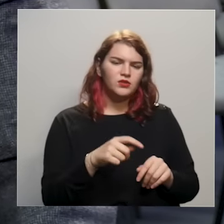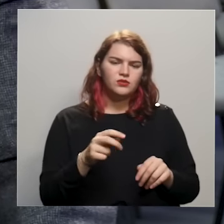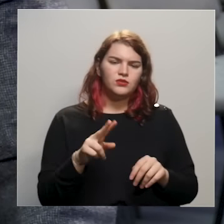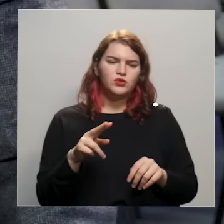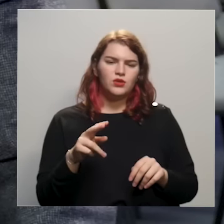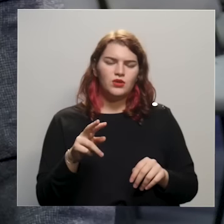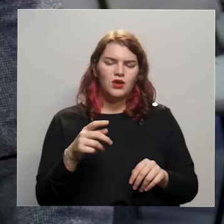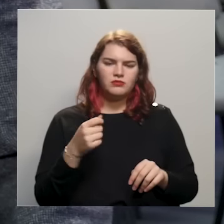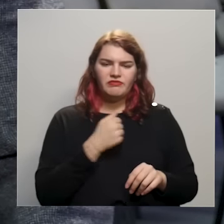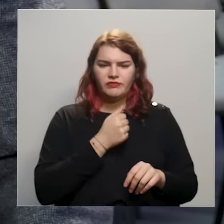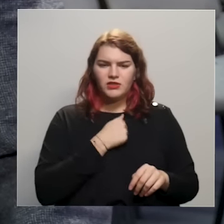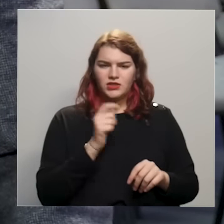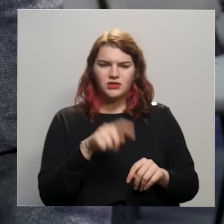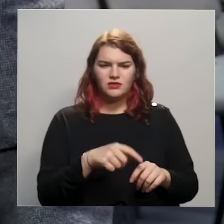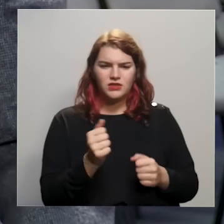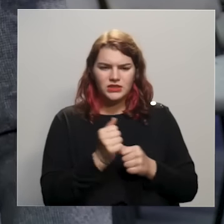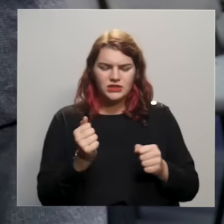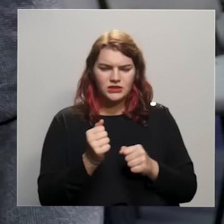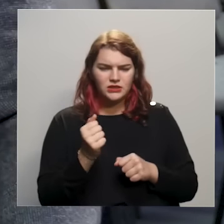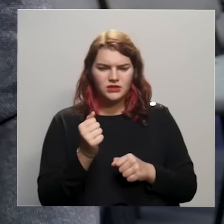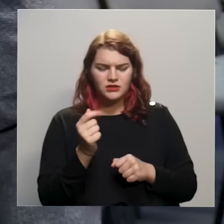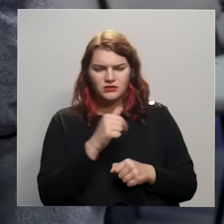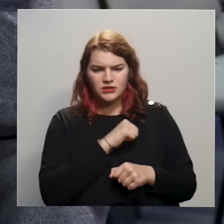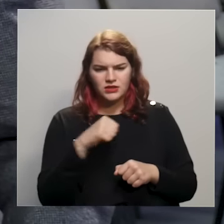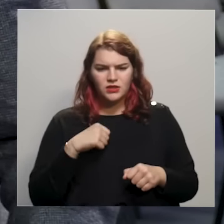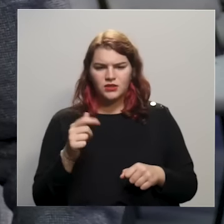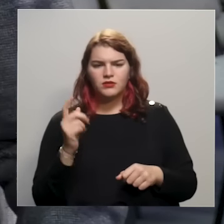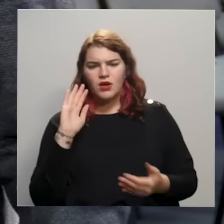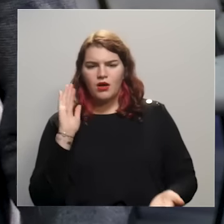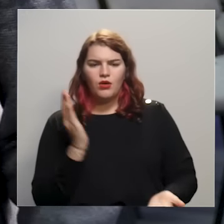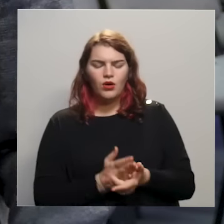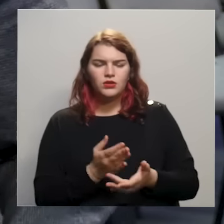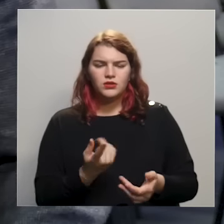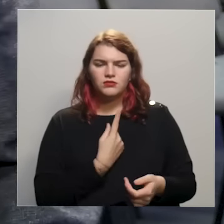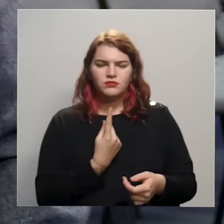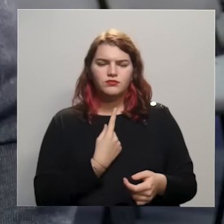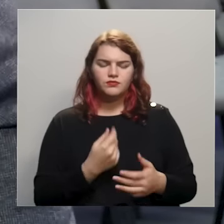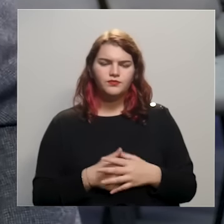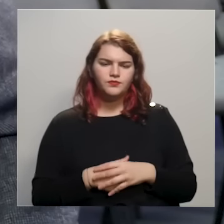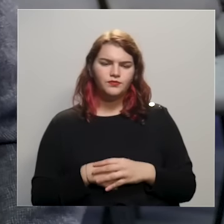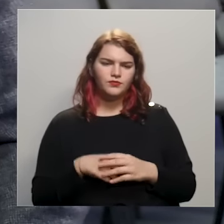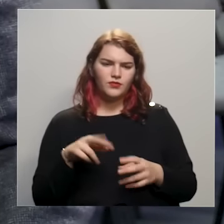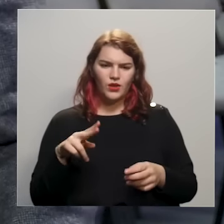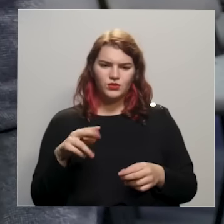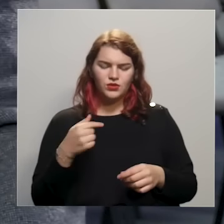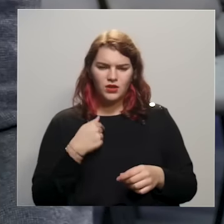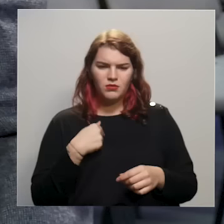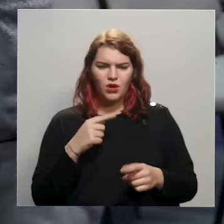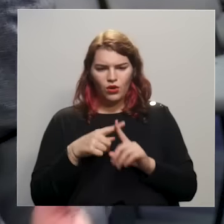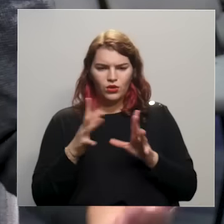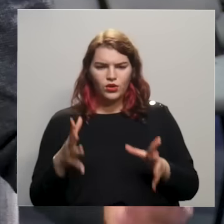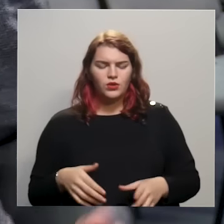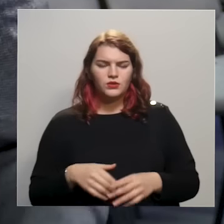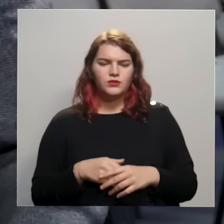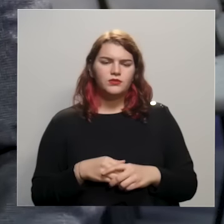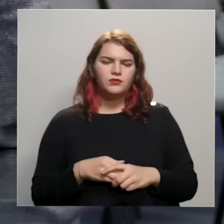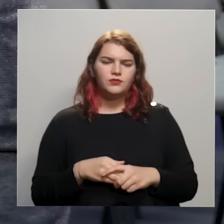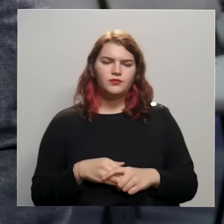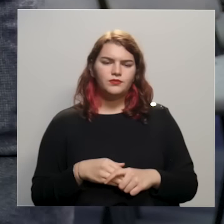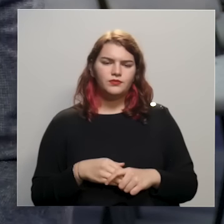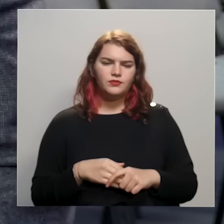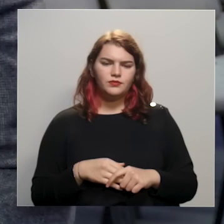fost frică să vină singură și să-mi spună ce-o hotărât. O soră de-a mea, ortodoxă, în felul ei,